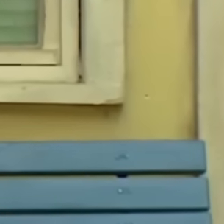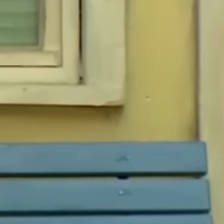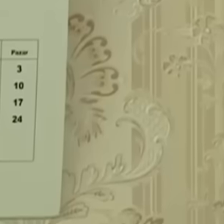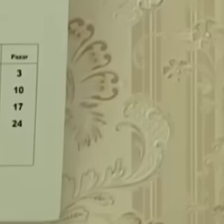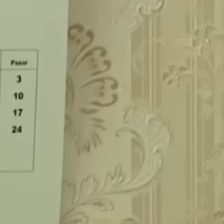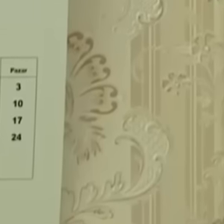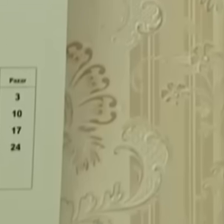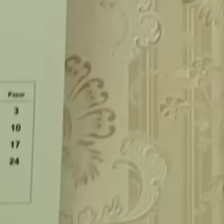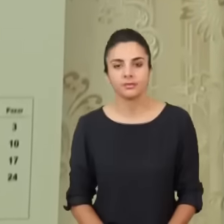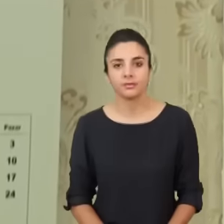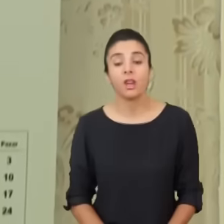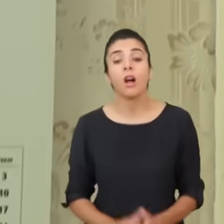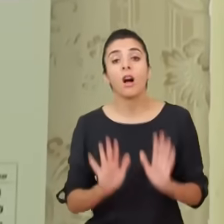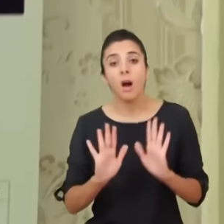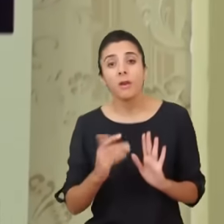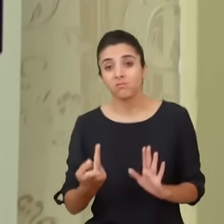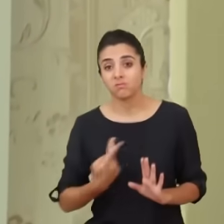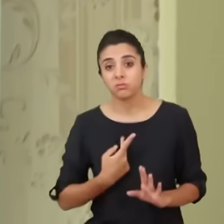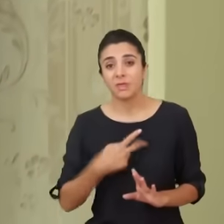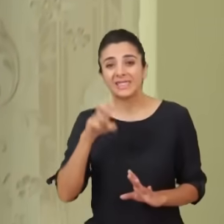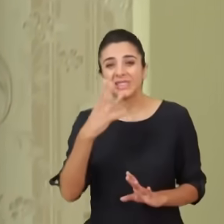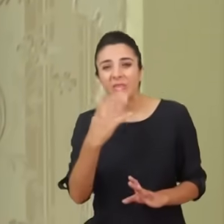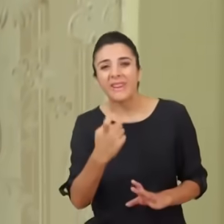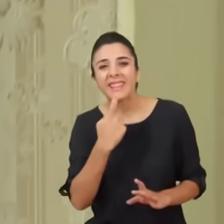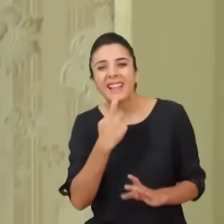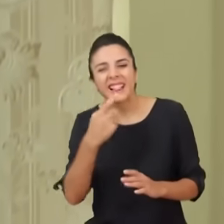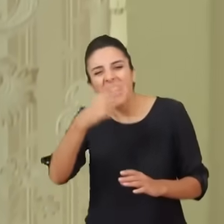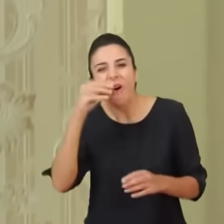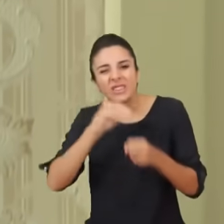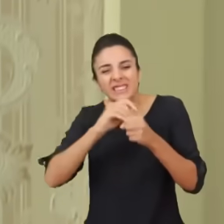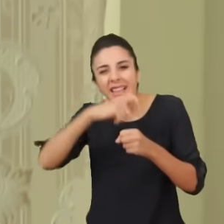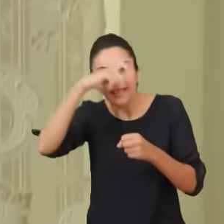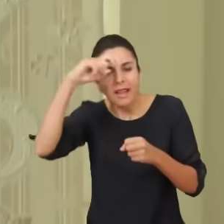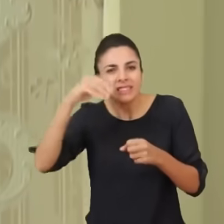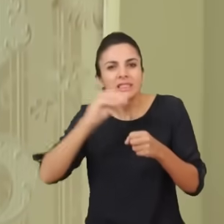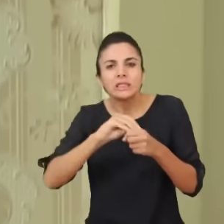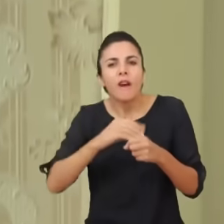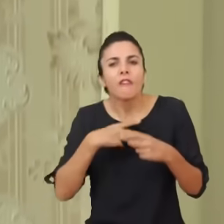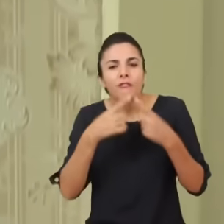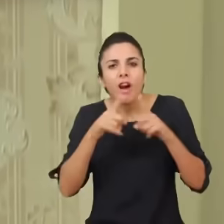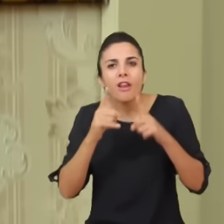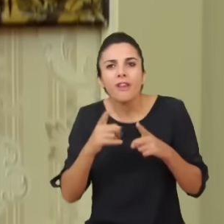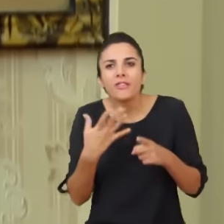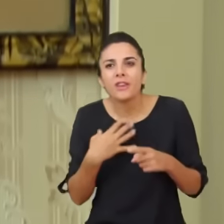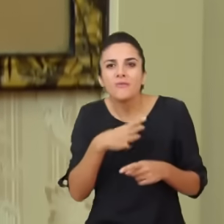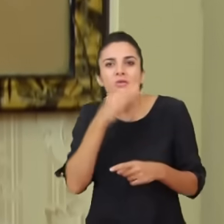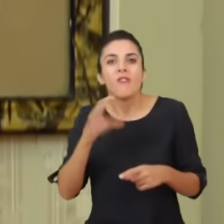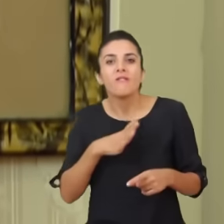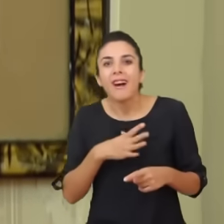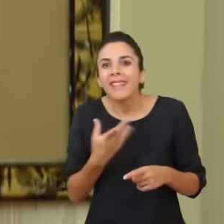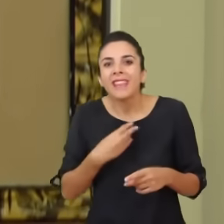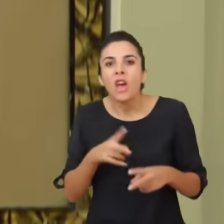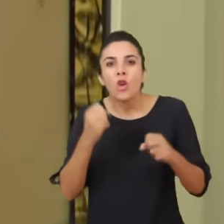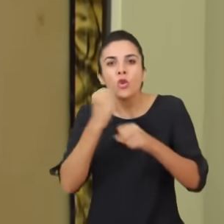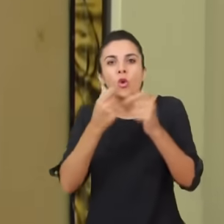kararlı. Fakat benim 84 yazına ait farklı mutluluklarım vardı. Sonunda Gülden'le evlenmiş,